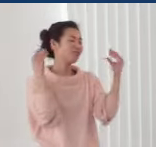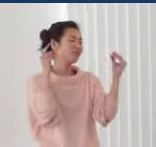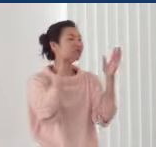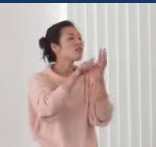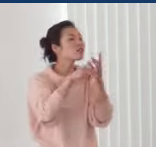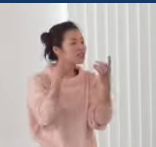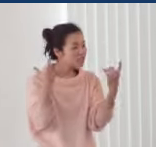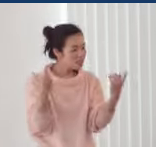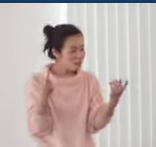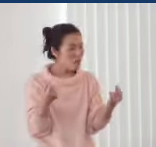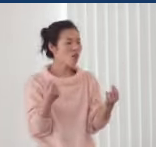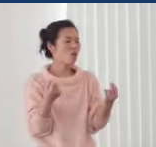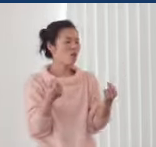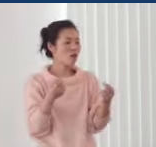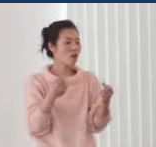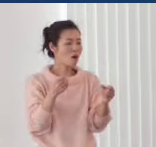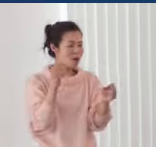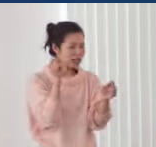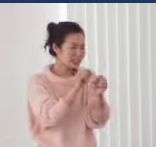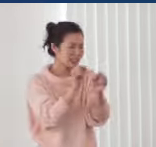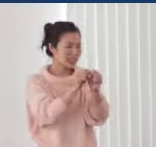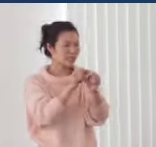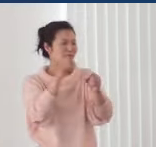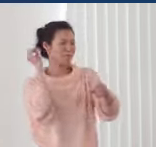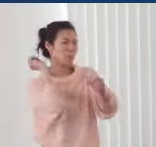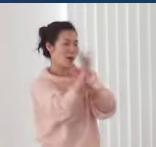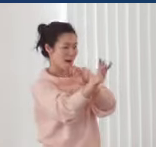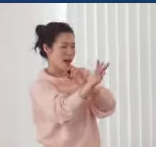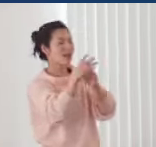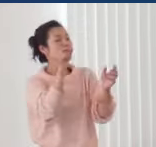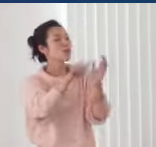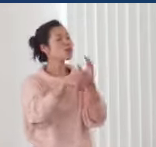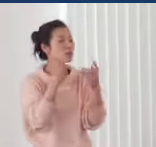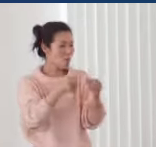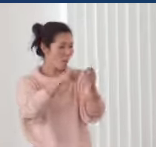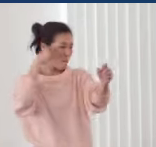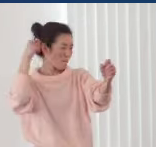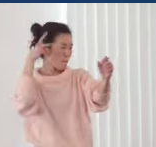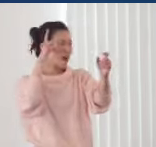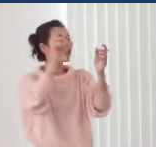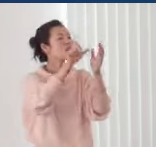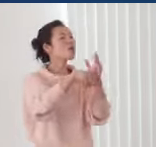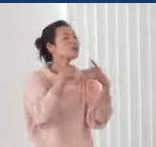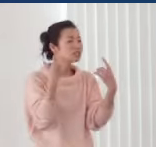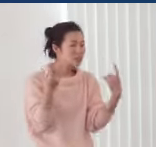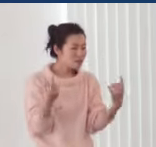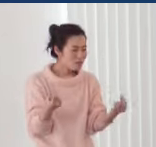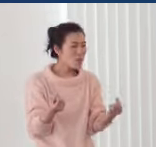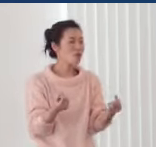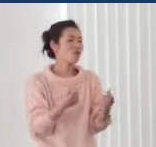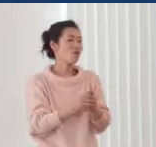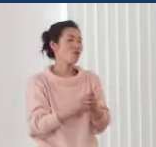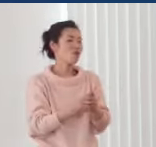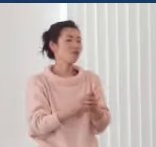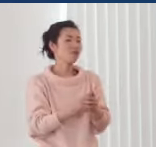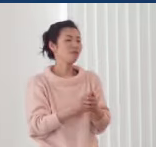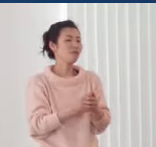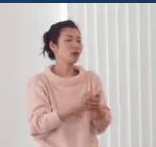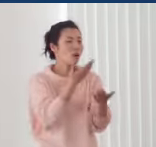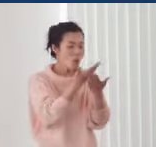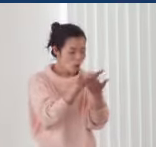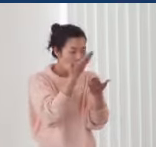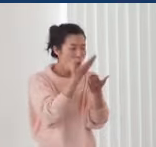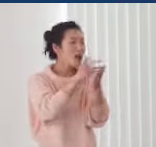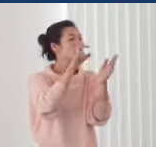踊る時、石を放つ時、石を集める時、法要の時、法要を遠ざける時、求める